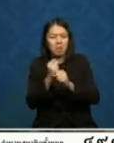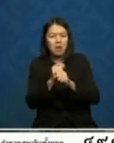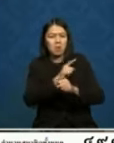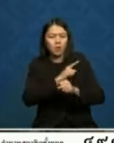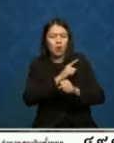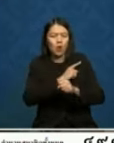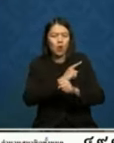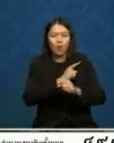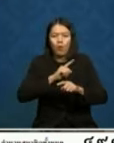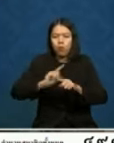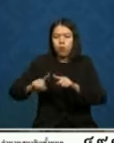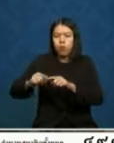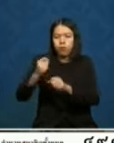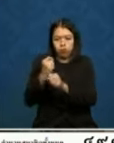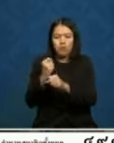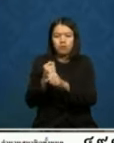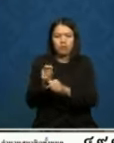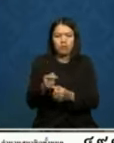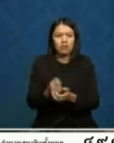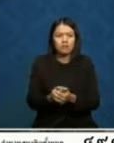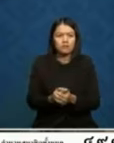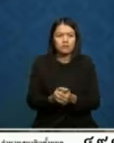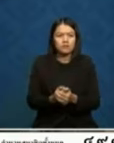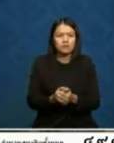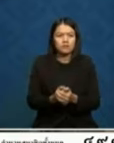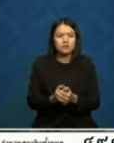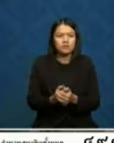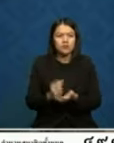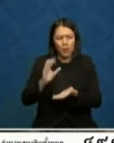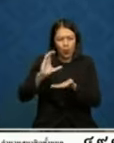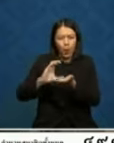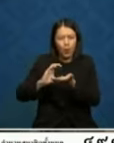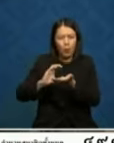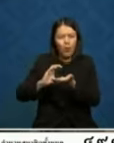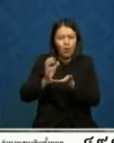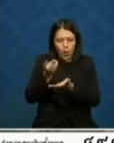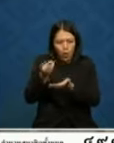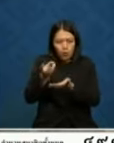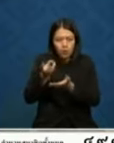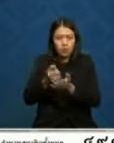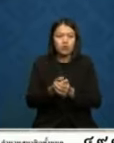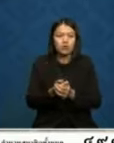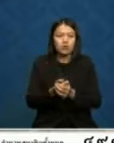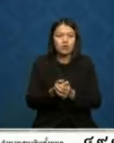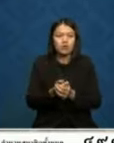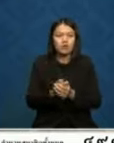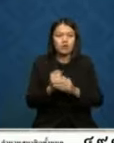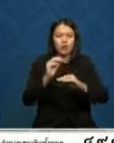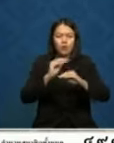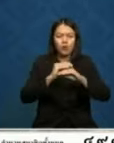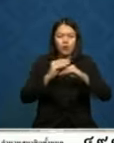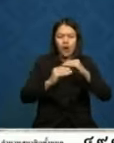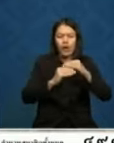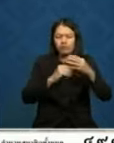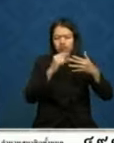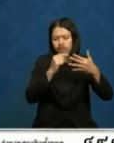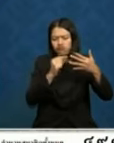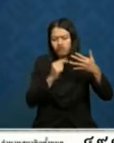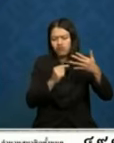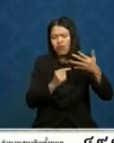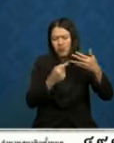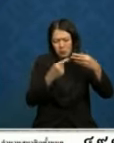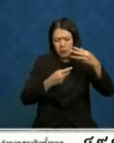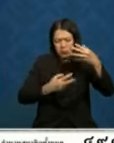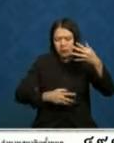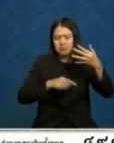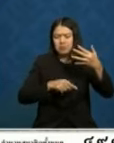ธกิจต่างๆที่กระทรวงต้องทำนะครับแต่ว่าในขณะที่งบน้อยอยู่แล้วนะครับก็ยังมีโครงการบางโครงการไม่ใช่ครับหลายโคร